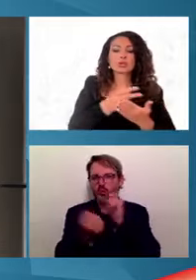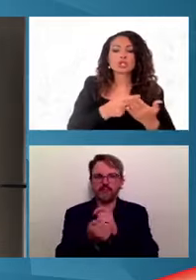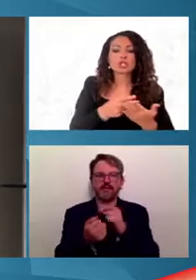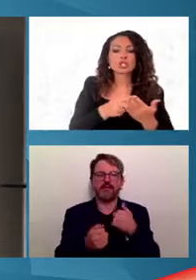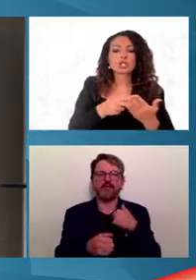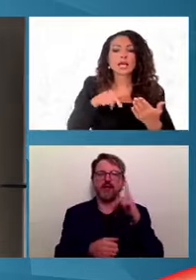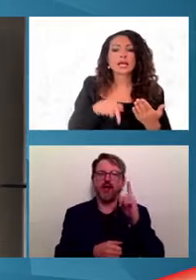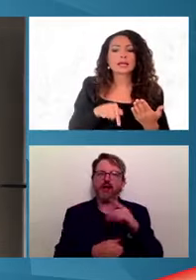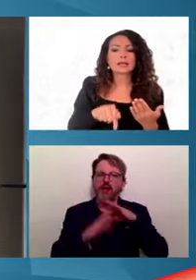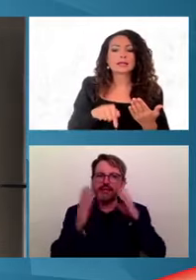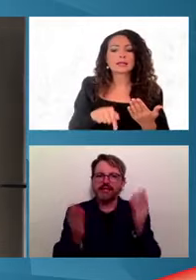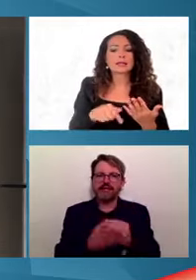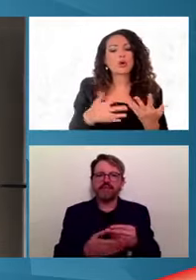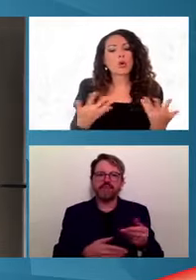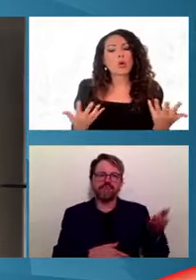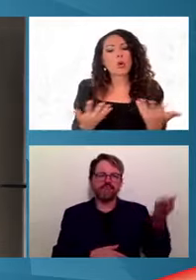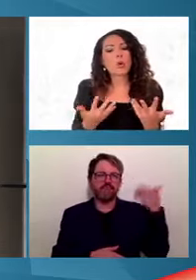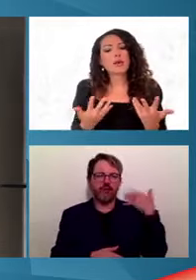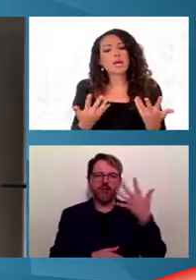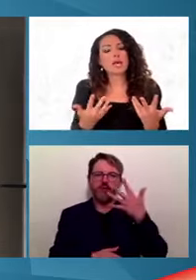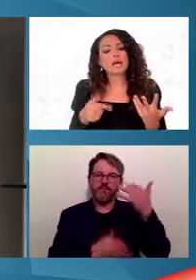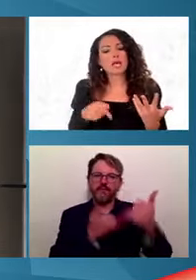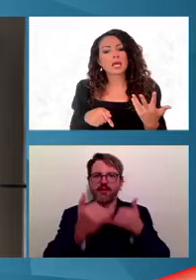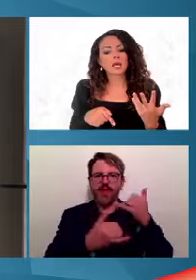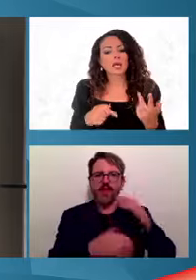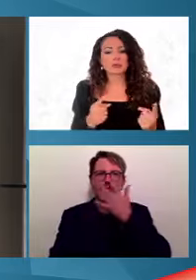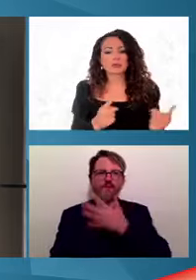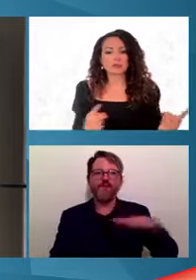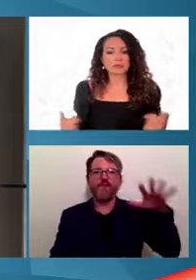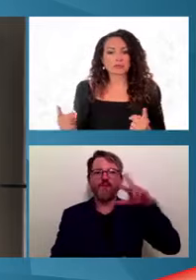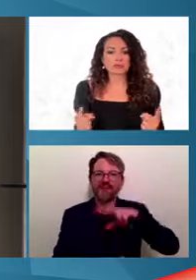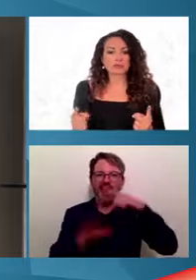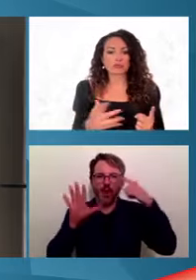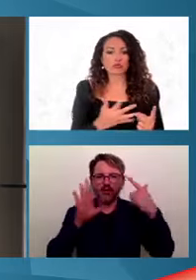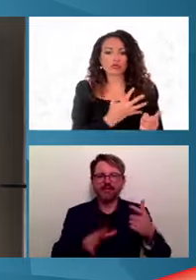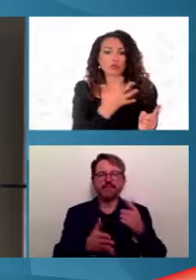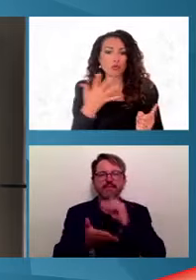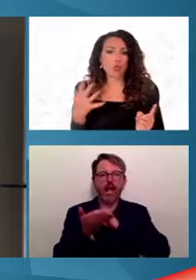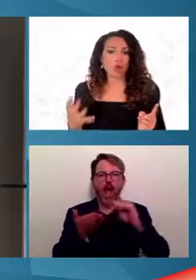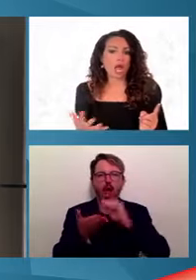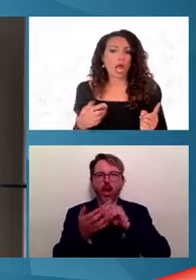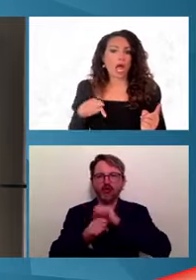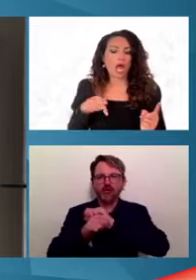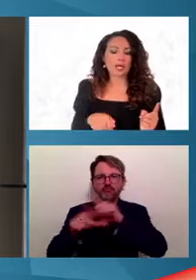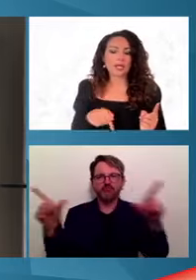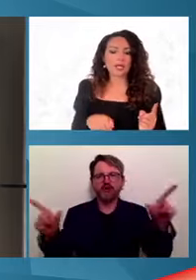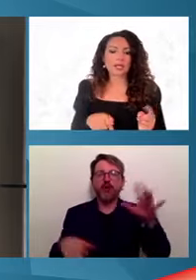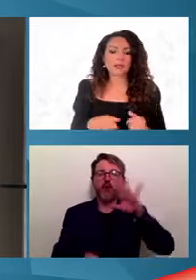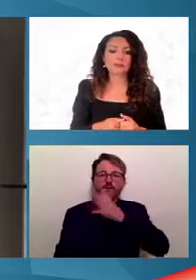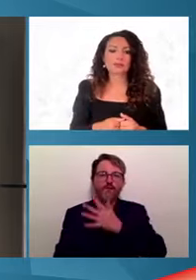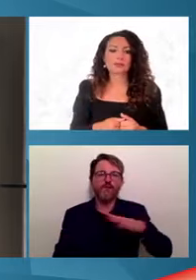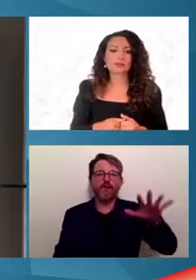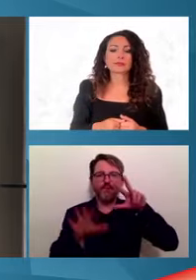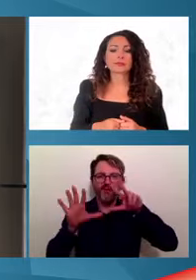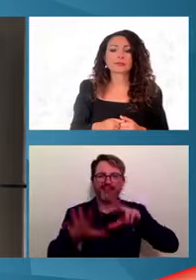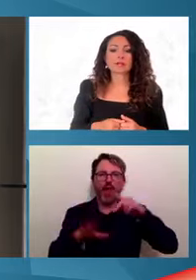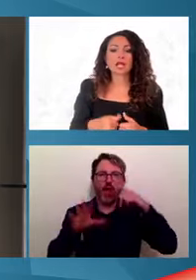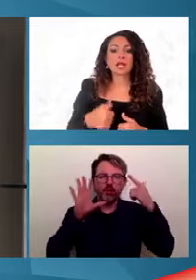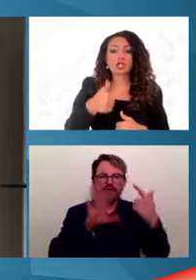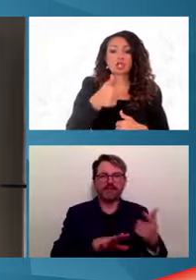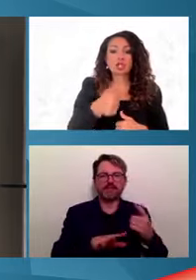in den letzten 5 Jahren 573 Ausschreibungen gemacht. 573 Ausschreibungen,